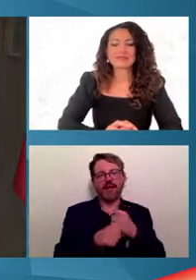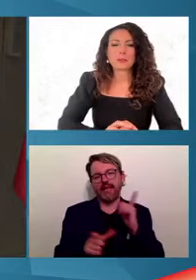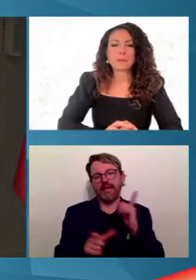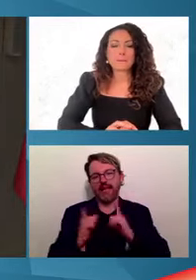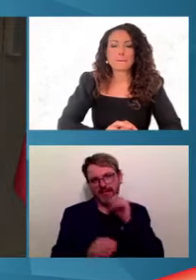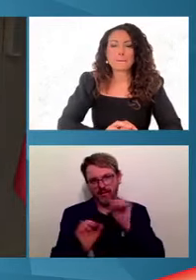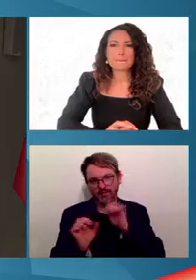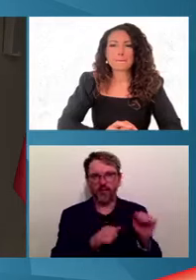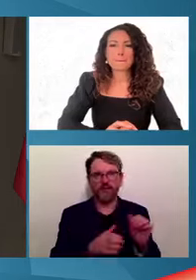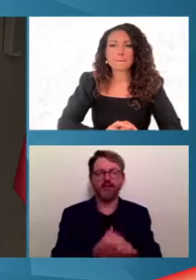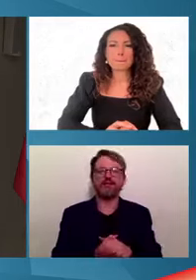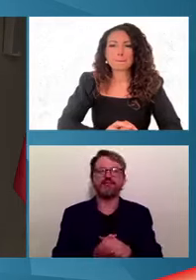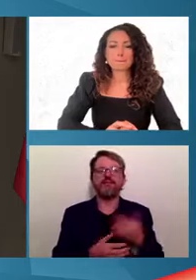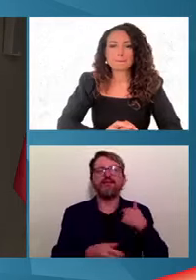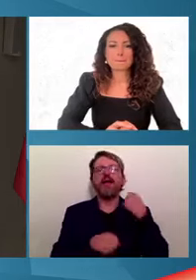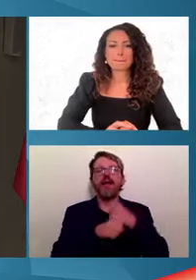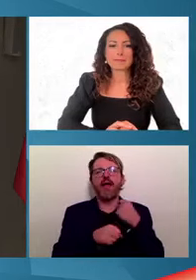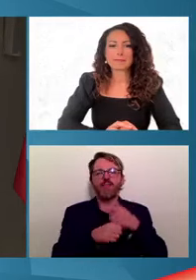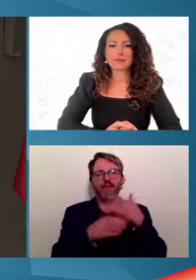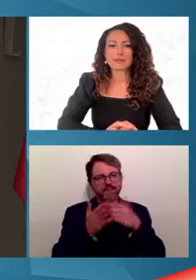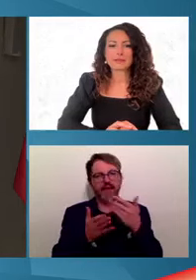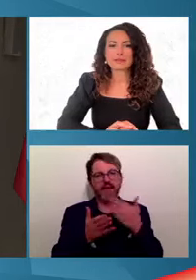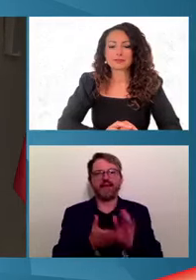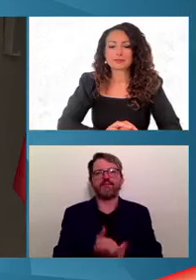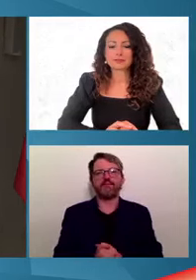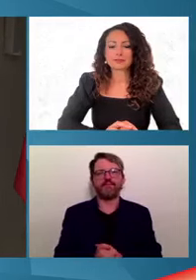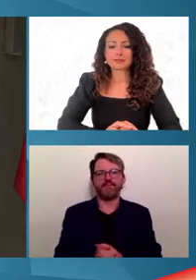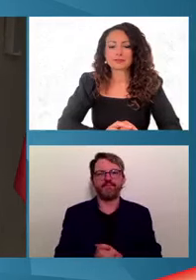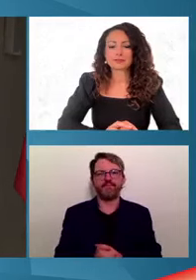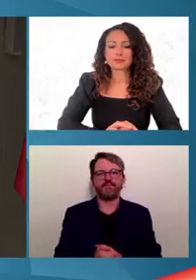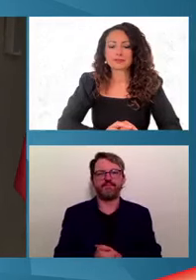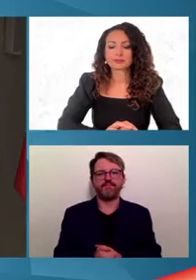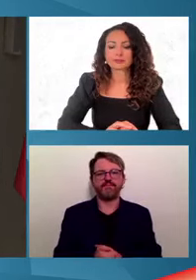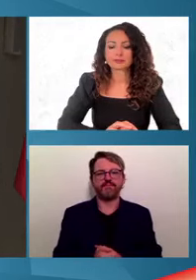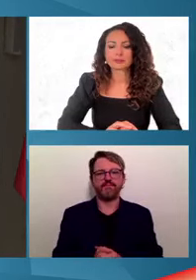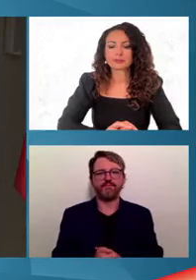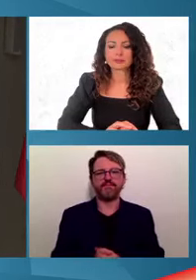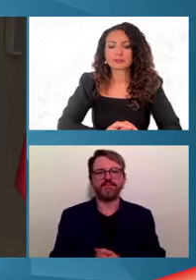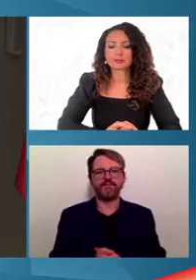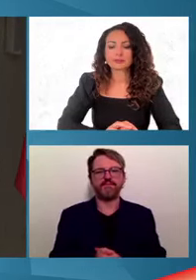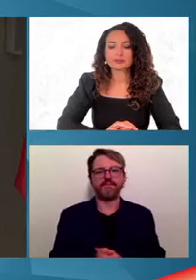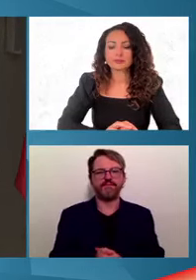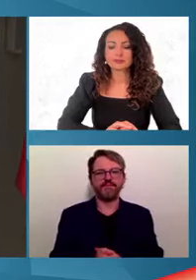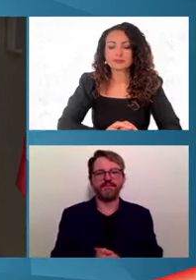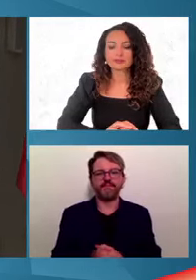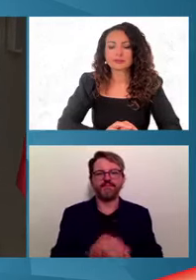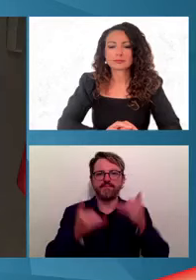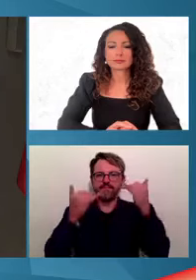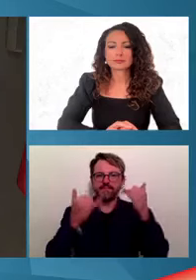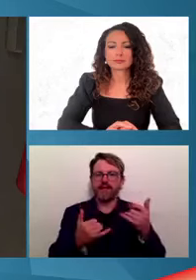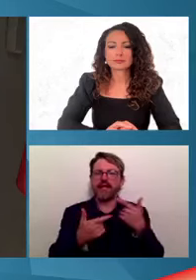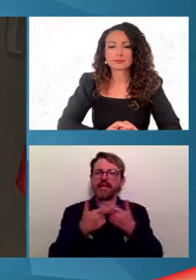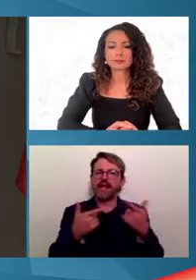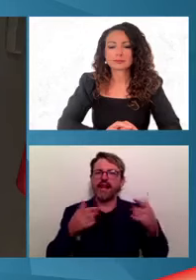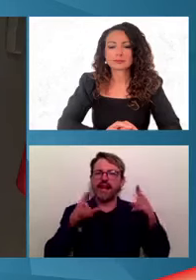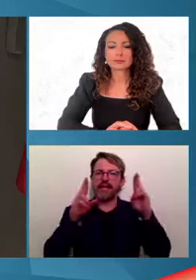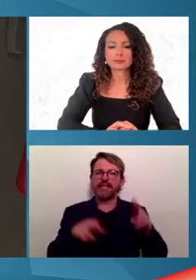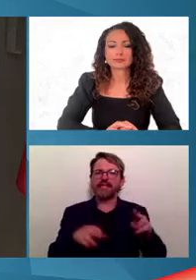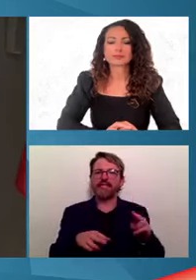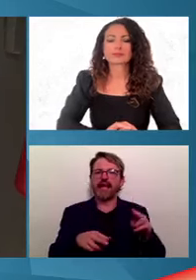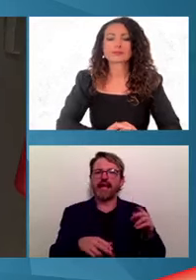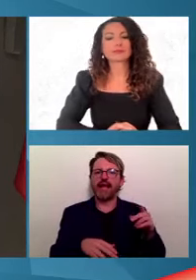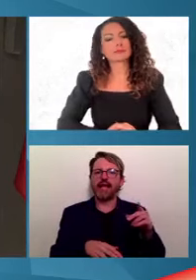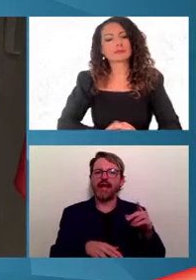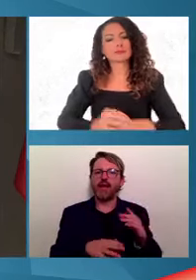an und Gestaltung ist das Stichwort, um nun Landesrätin Maria Kuenzer nach vorne zu